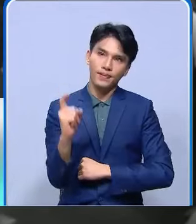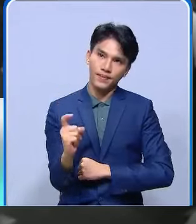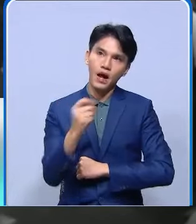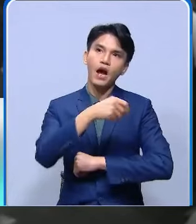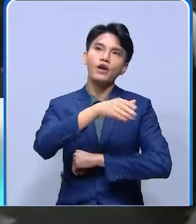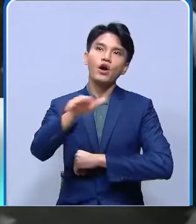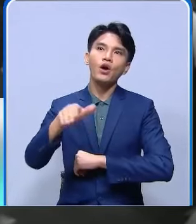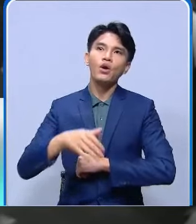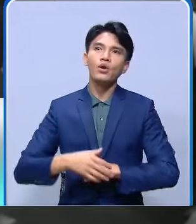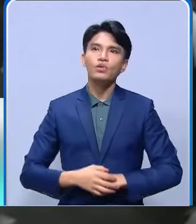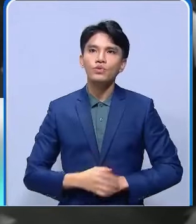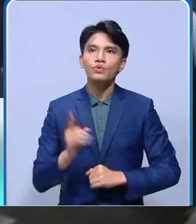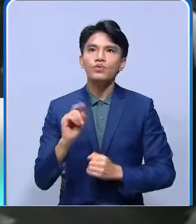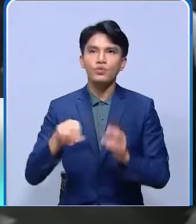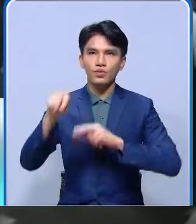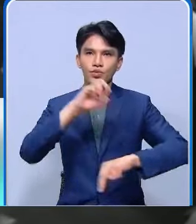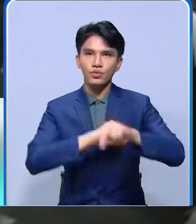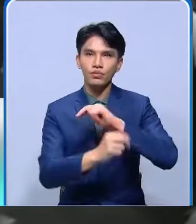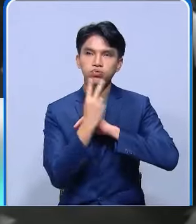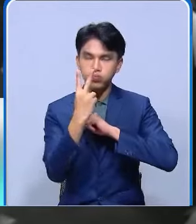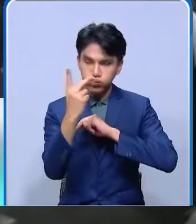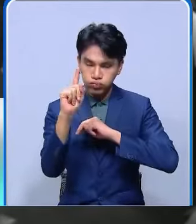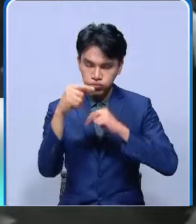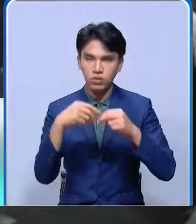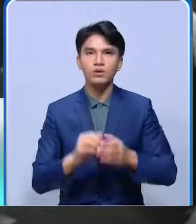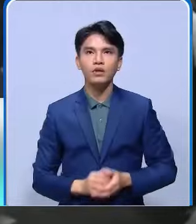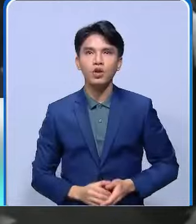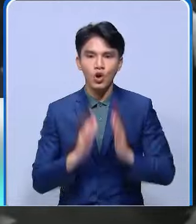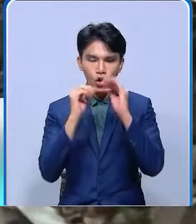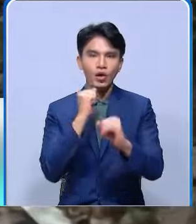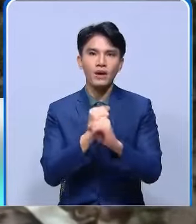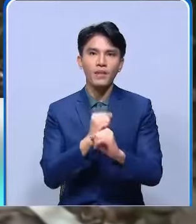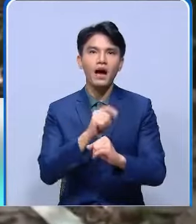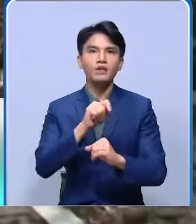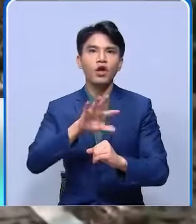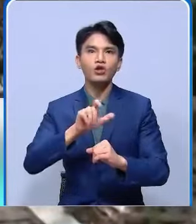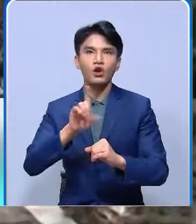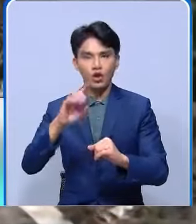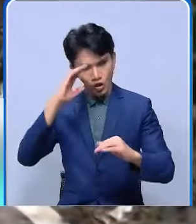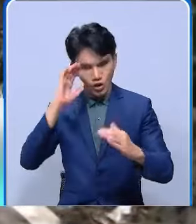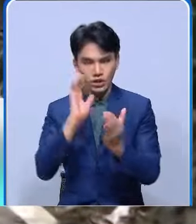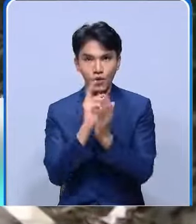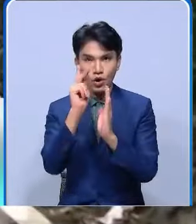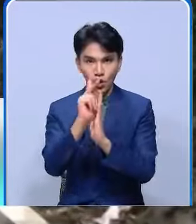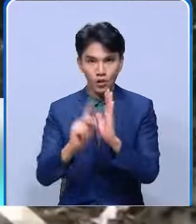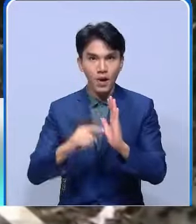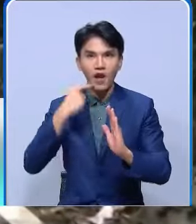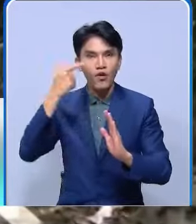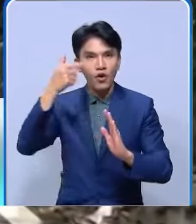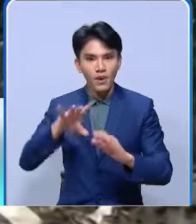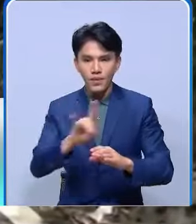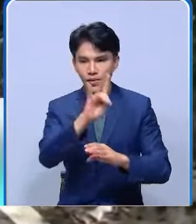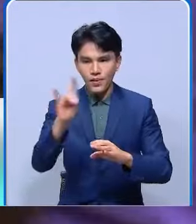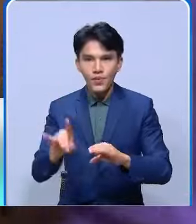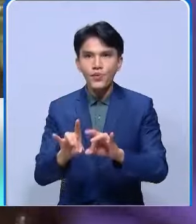รั้วจากนั้นก็มีการสืบสวนพบว่าคนร้ายเป็นตชดนายหนึ่งและทางตำรวจำเนินคดีไปแล้วข้อหาทารุณกรรม